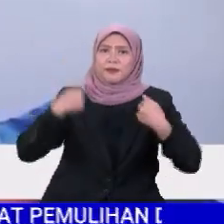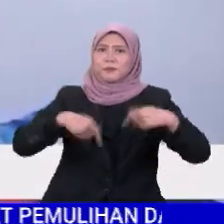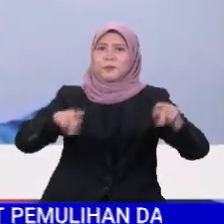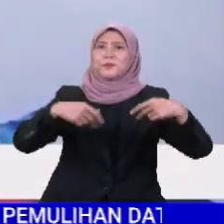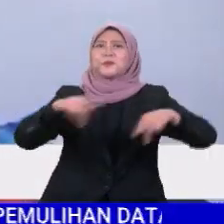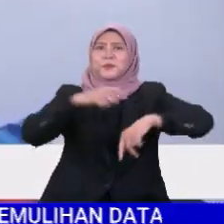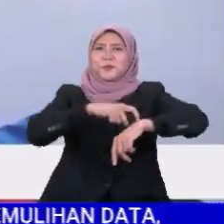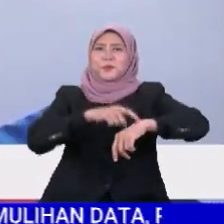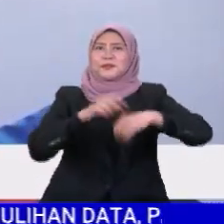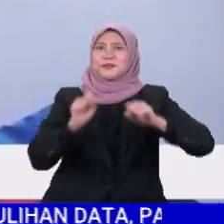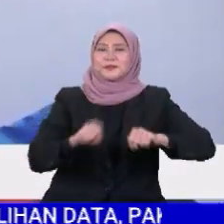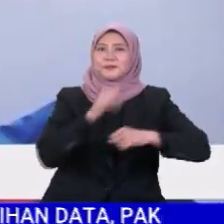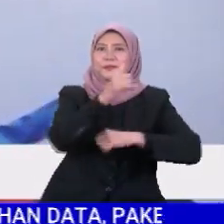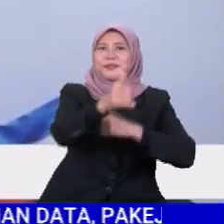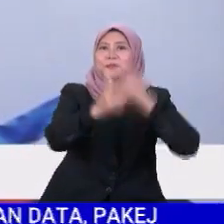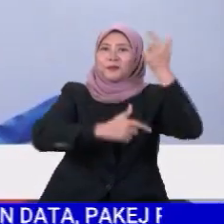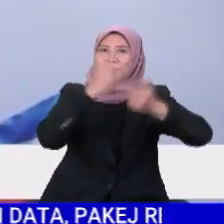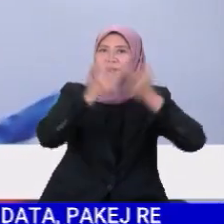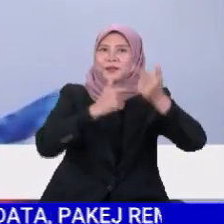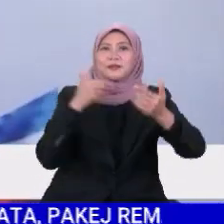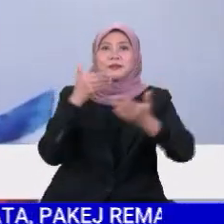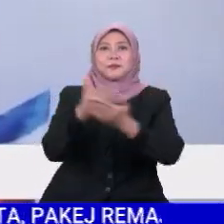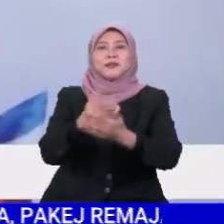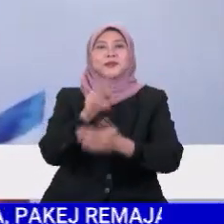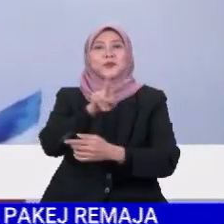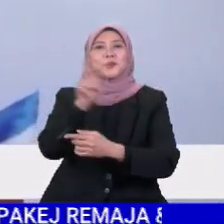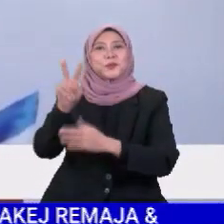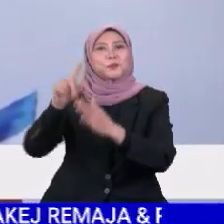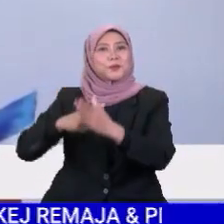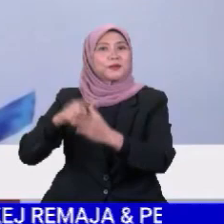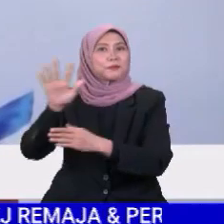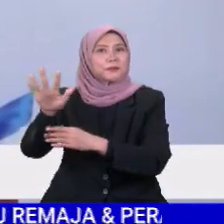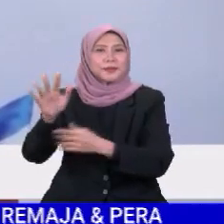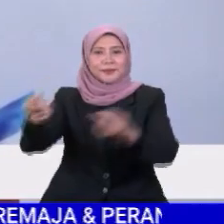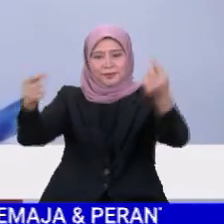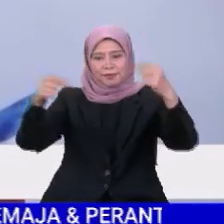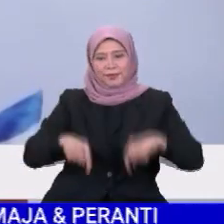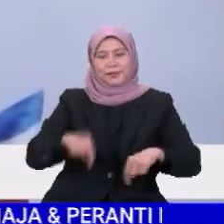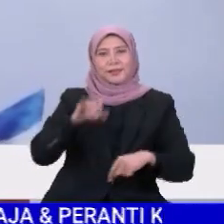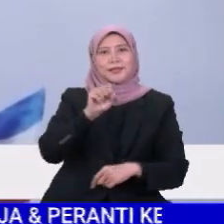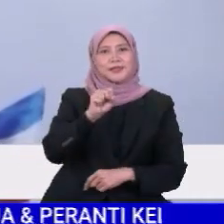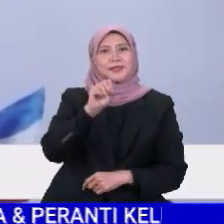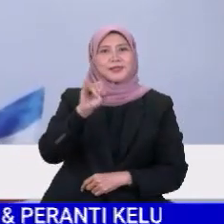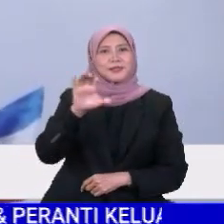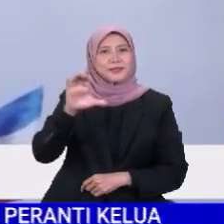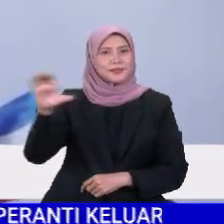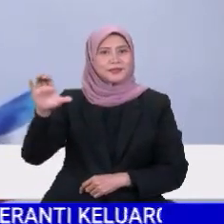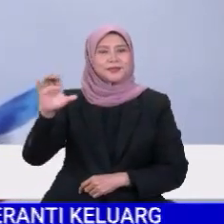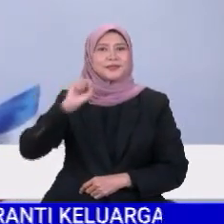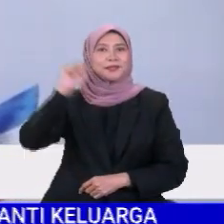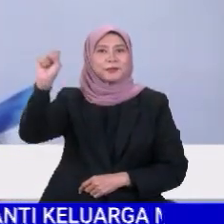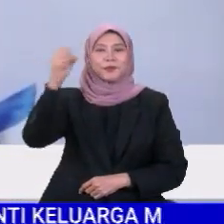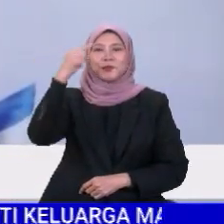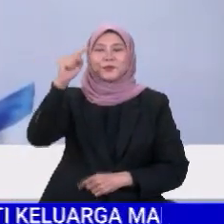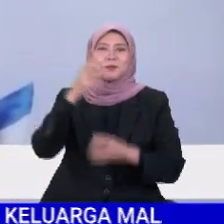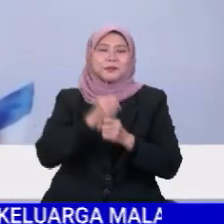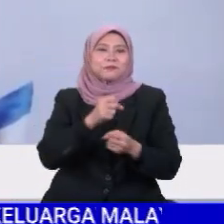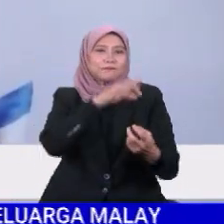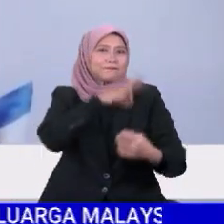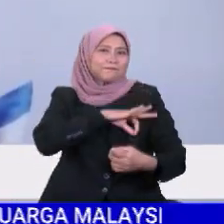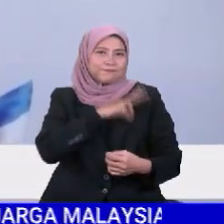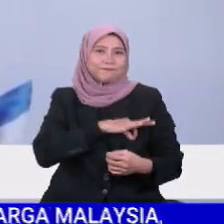lagi jelajah ini akan berlangsung sehingga 22 Mei. Datanglah ke SICC dan dapatkan segala manfaat